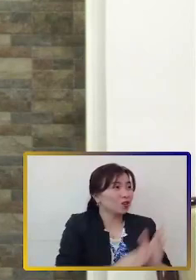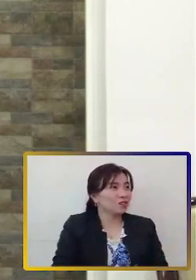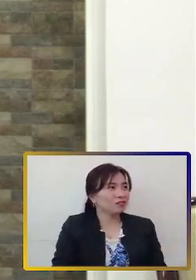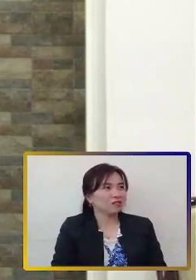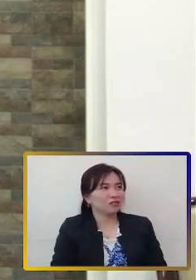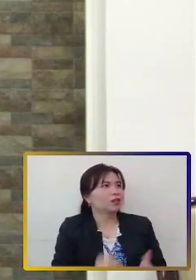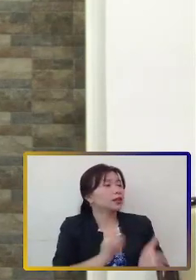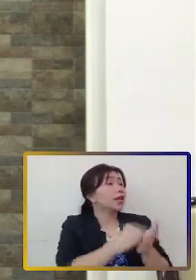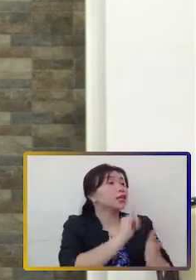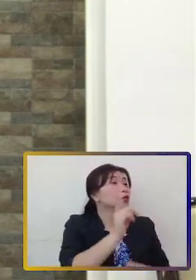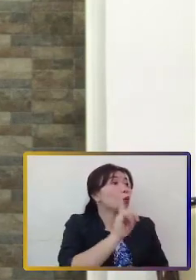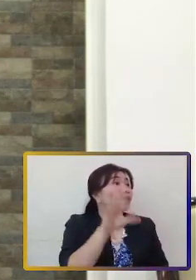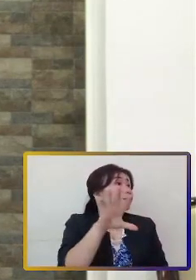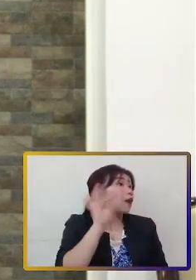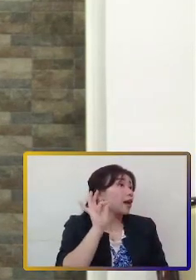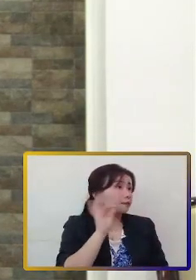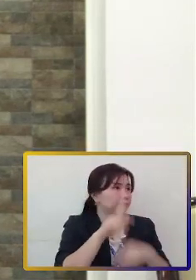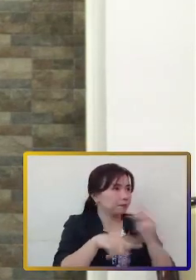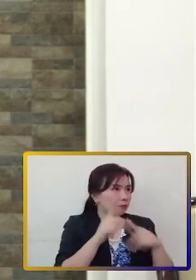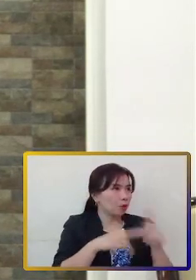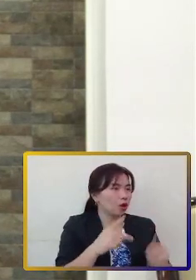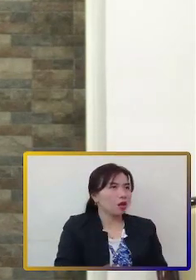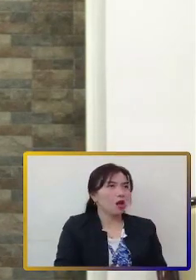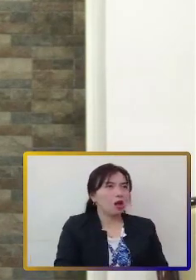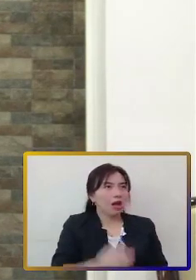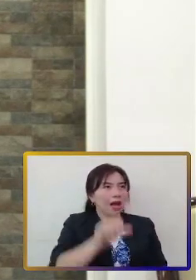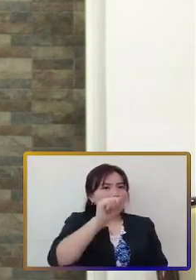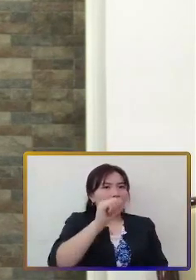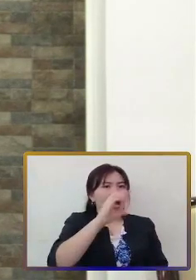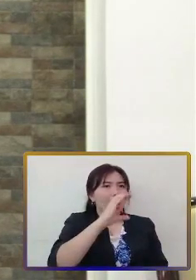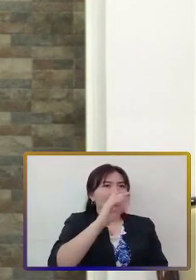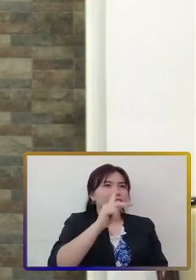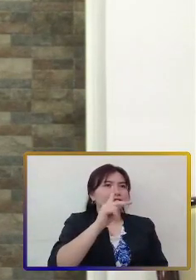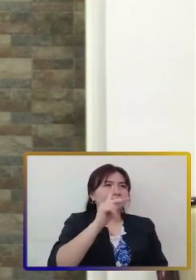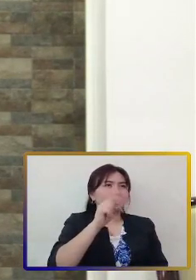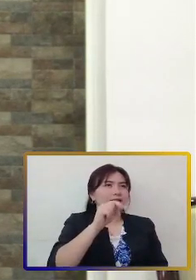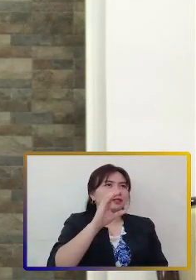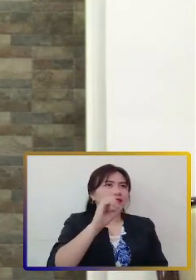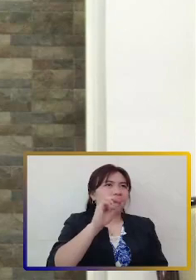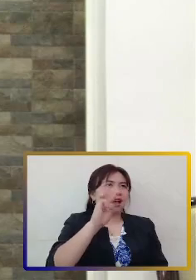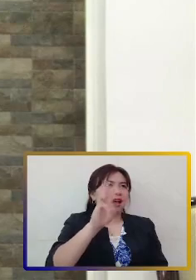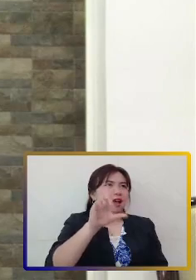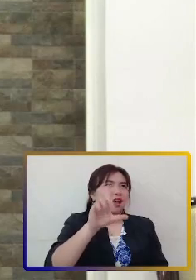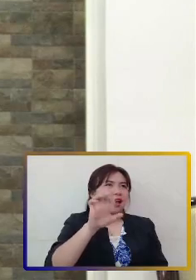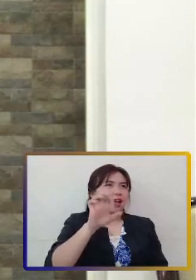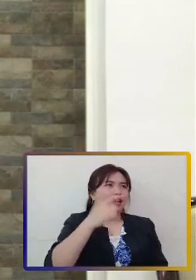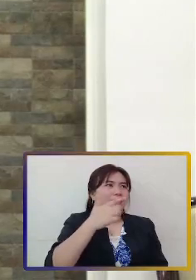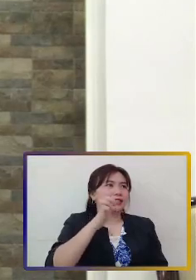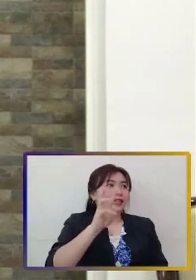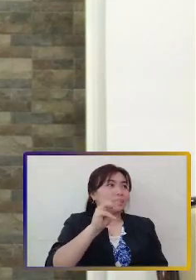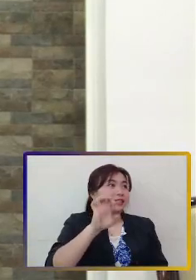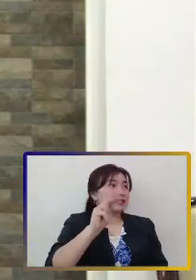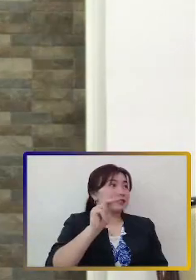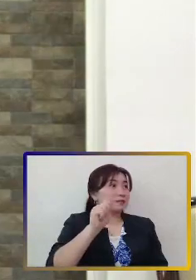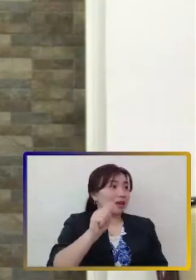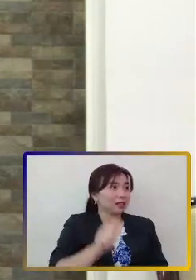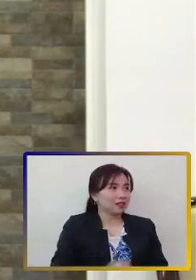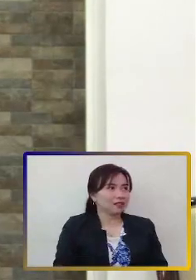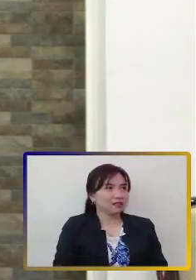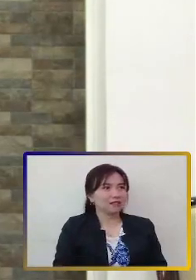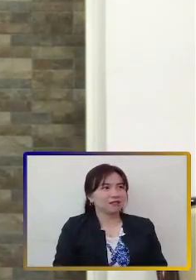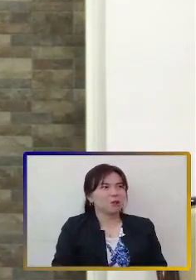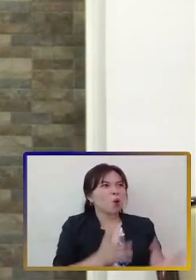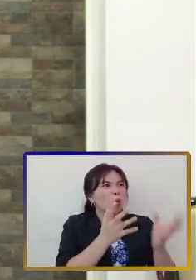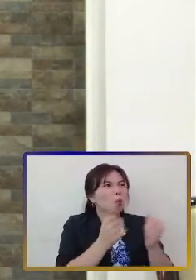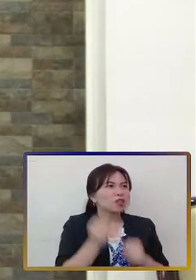TESDA imbento lang yon you see Napakatalino talaga nitong TESDA na to